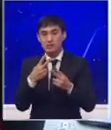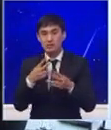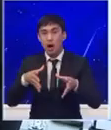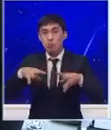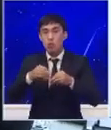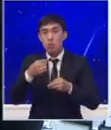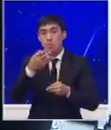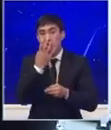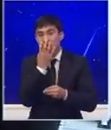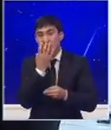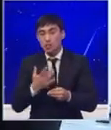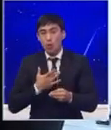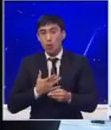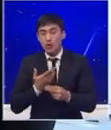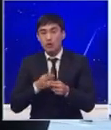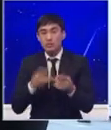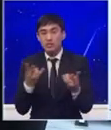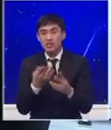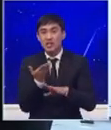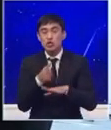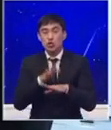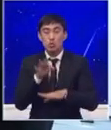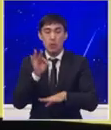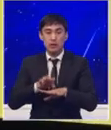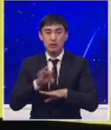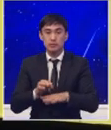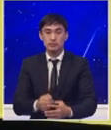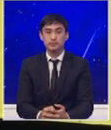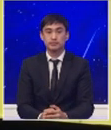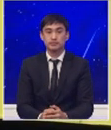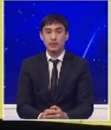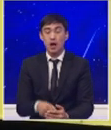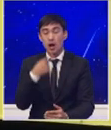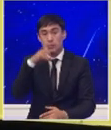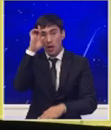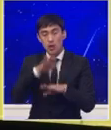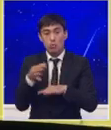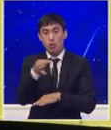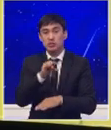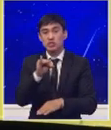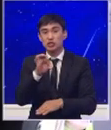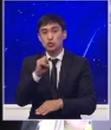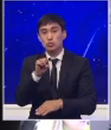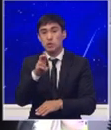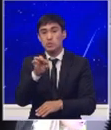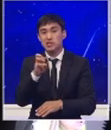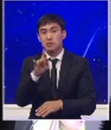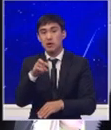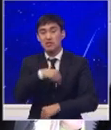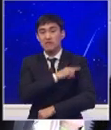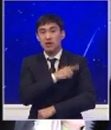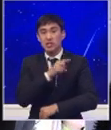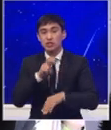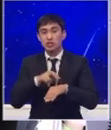объем кислорода. Этот аппарат предназначен для тяжелобольных. Как отметил аким области ЖТСУ Бибит Исабаев, на врачей скорой